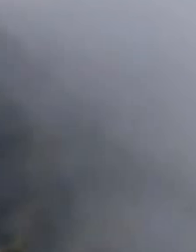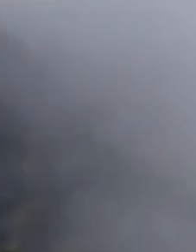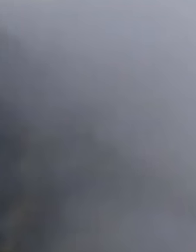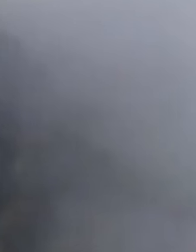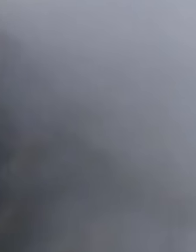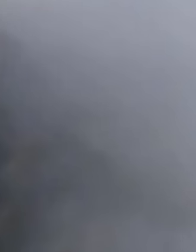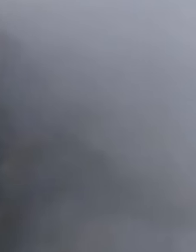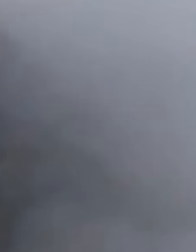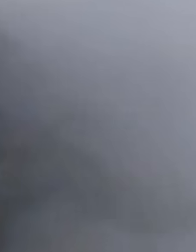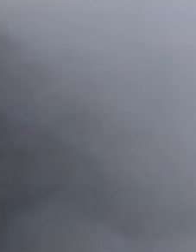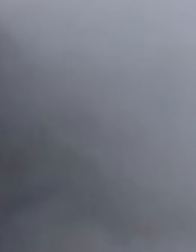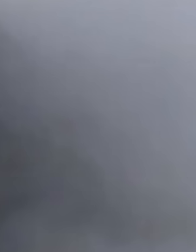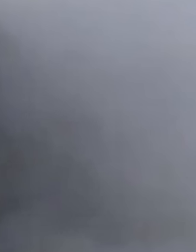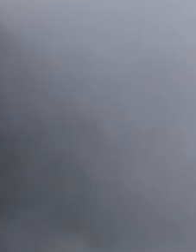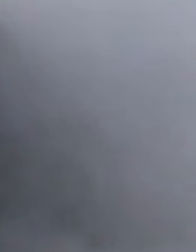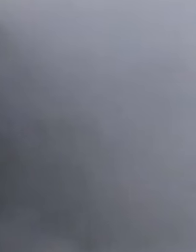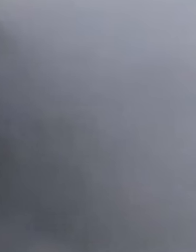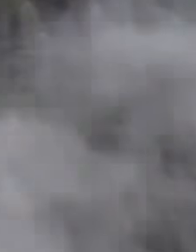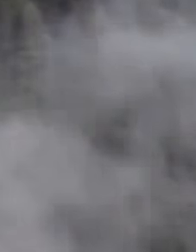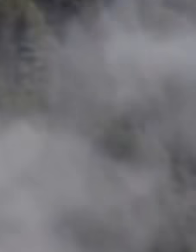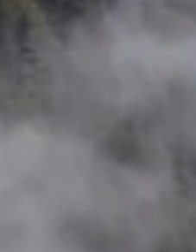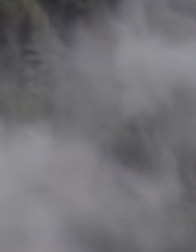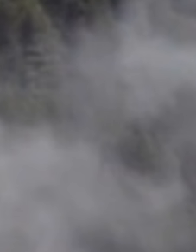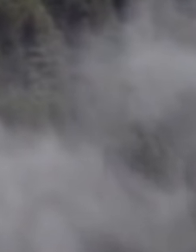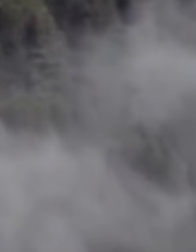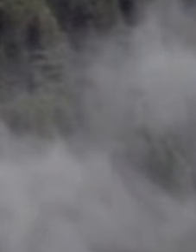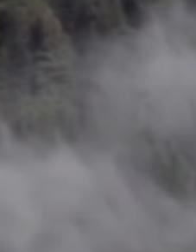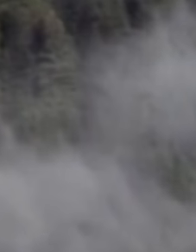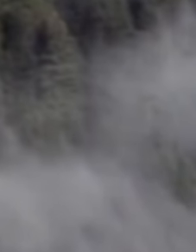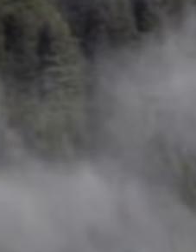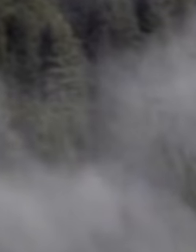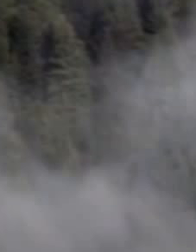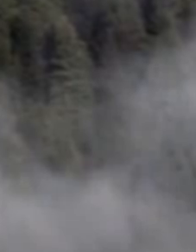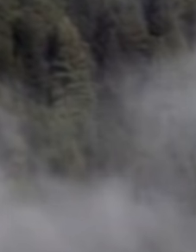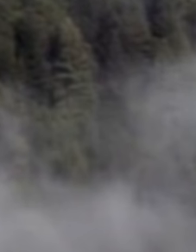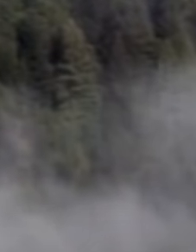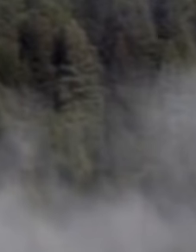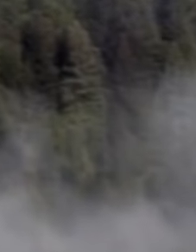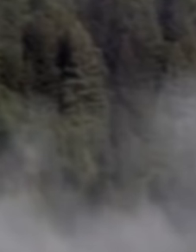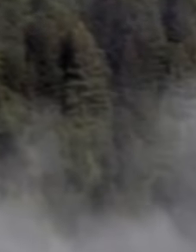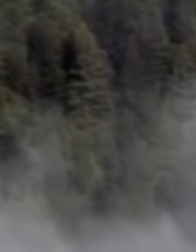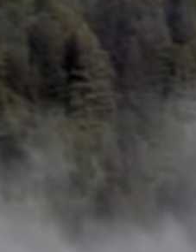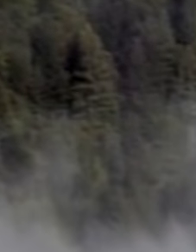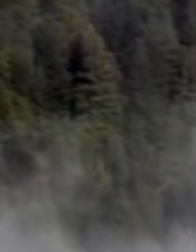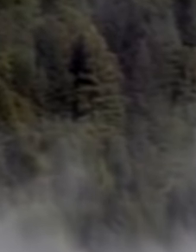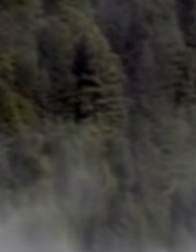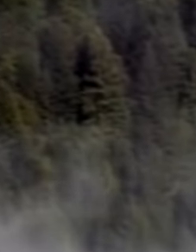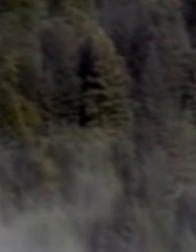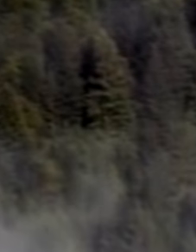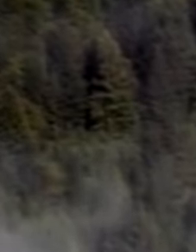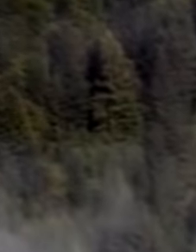것이 필요로 하는지, 그것이 공부인지 돈인지 건강인지 관계 회복인지 아니면